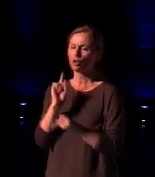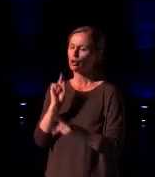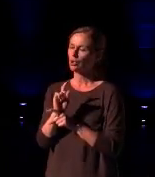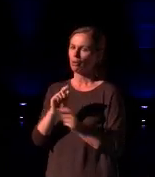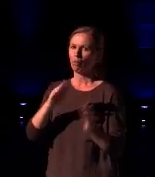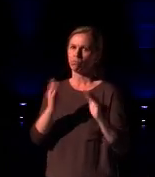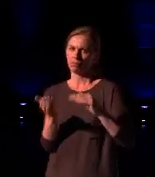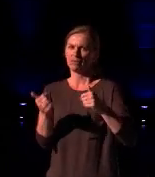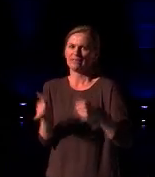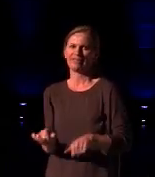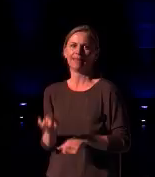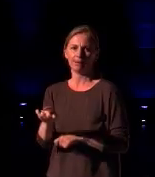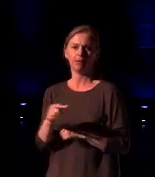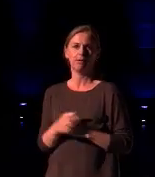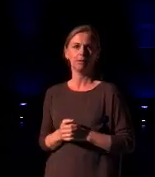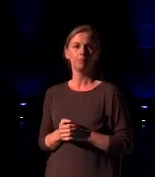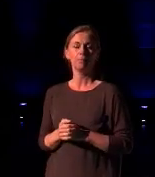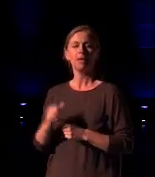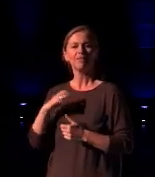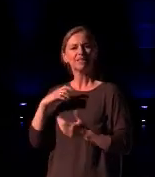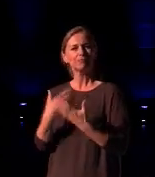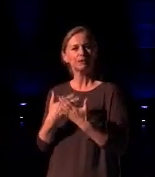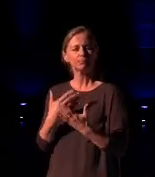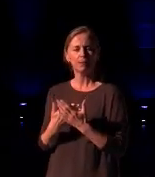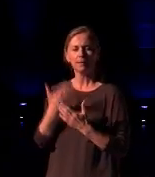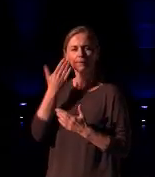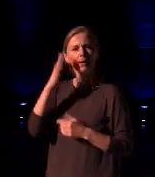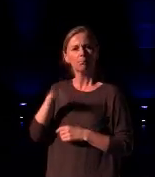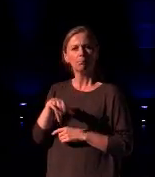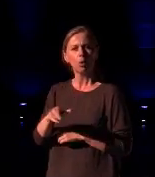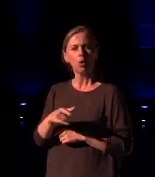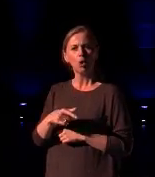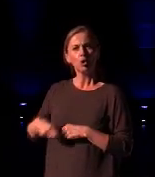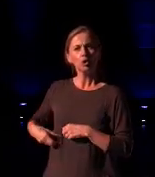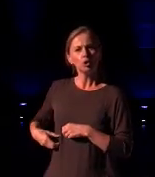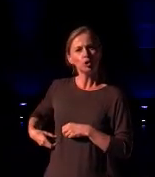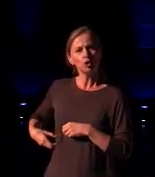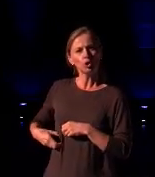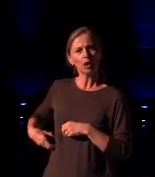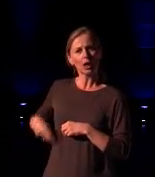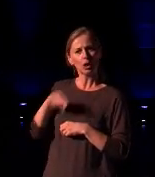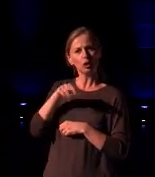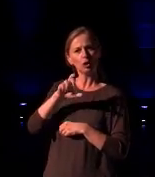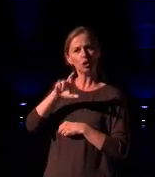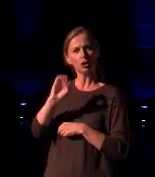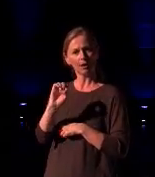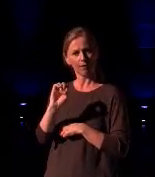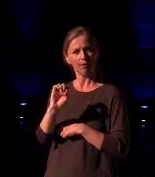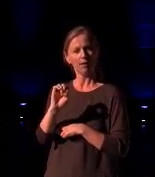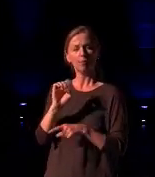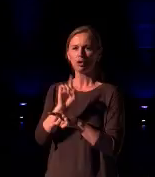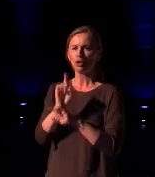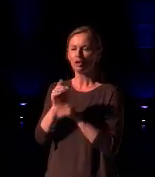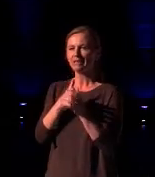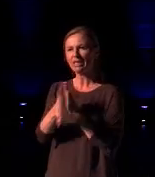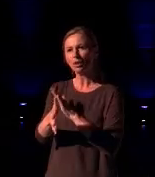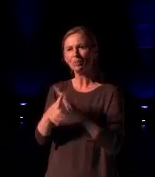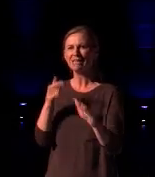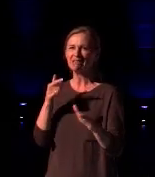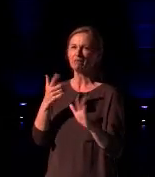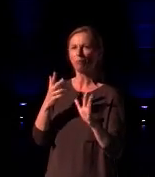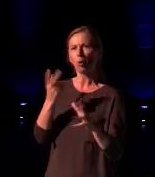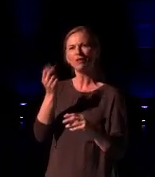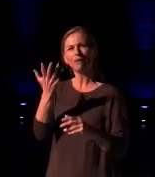over i en svikt. Og hvis man tenker for eksempel på nyrene, så det slik at en gjennomsnittlig